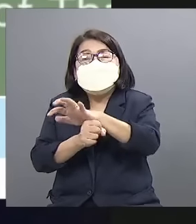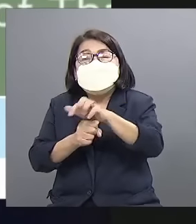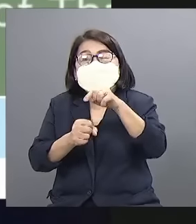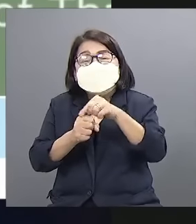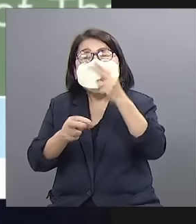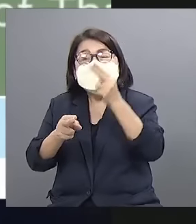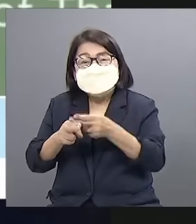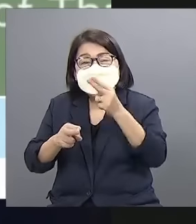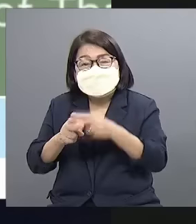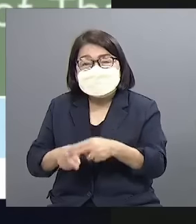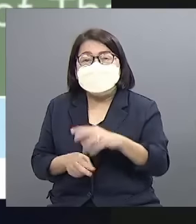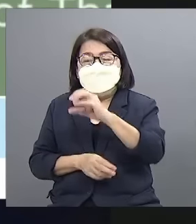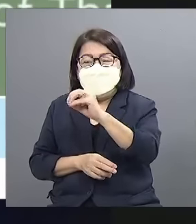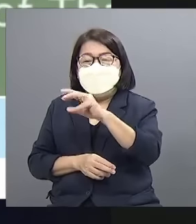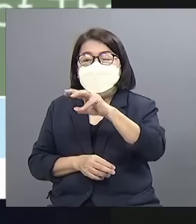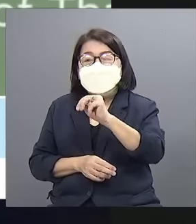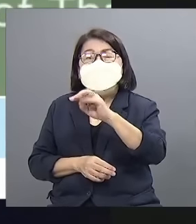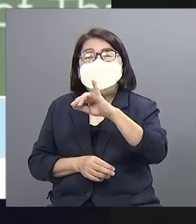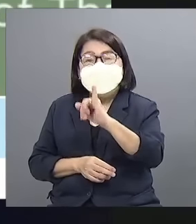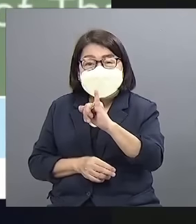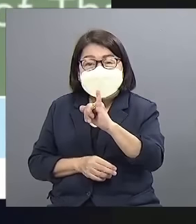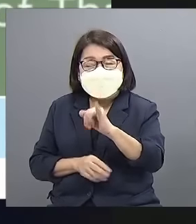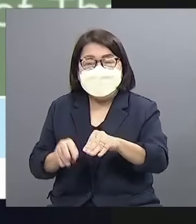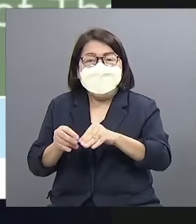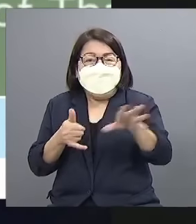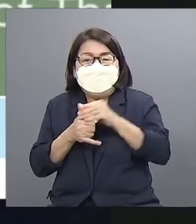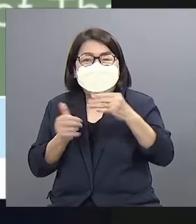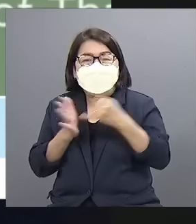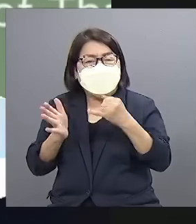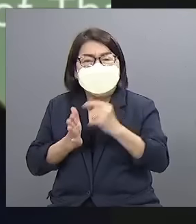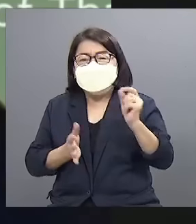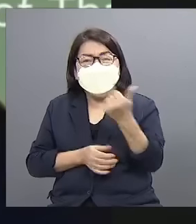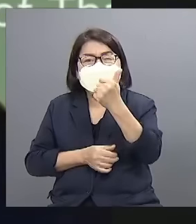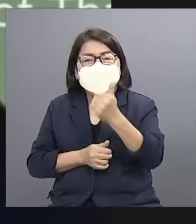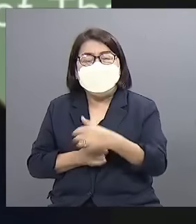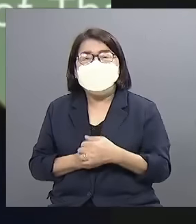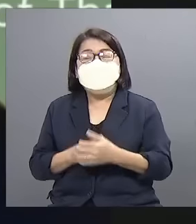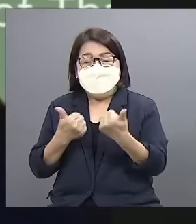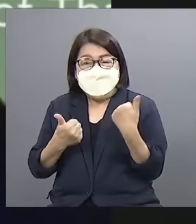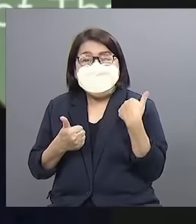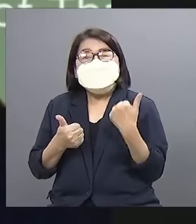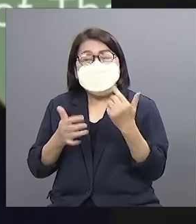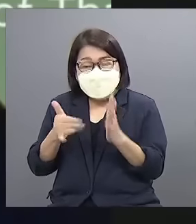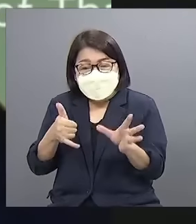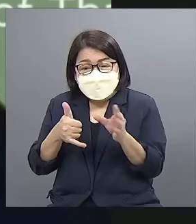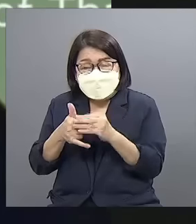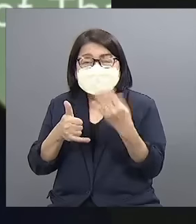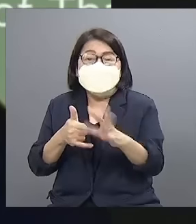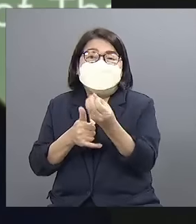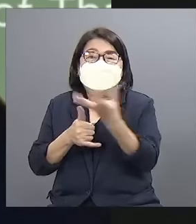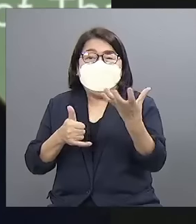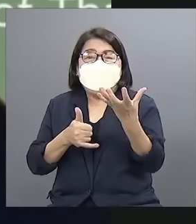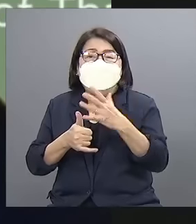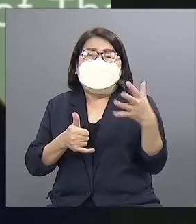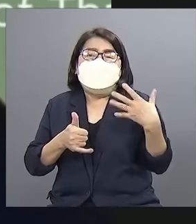แ้ขอจายที่เร็วครอสำคญก็คือมีผู้ป่วย ติดเชื้อจำนวเยอะ และทกทงศสุขก